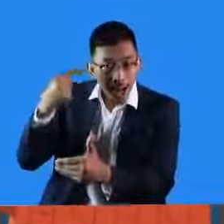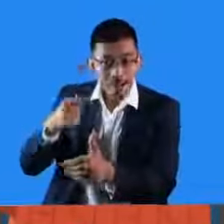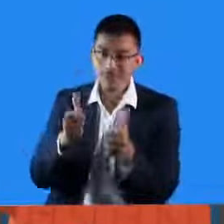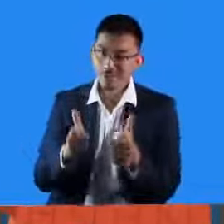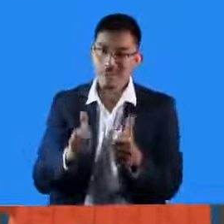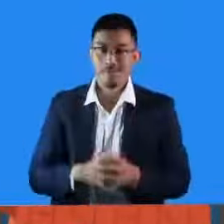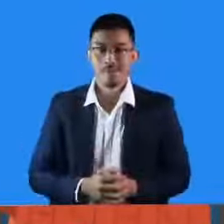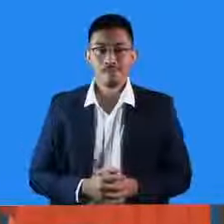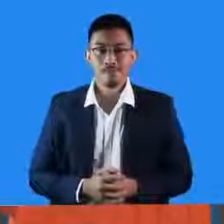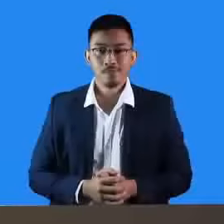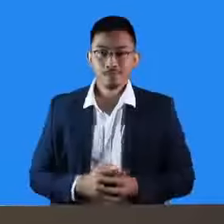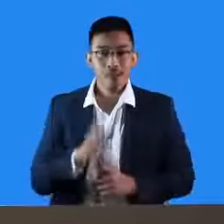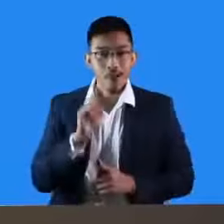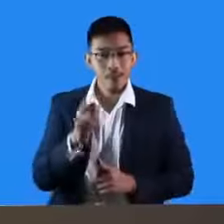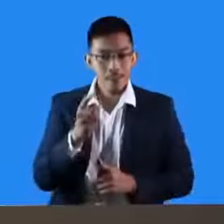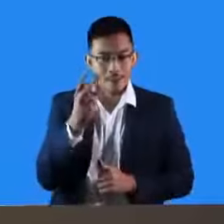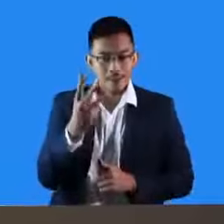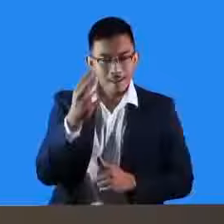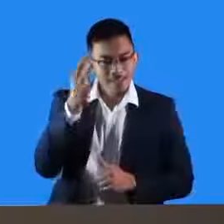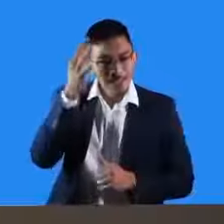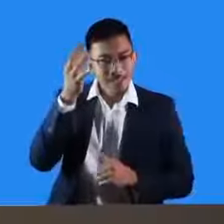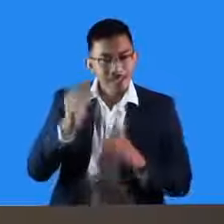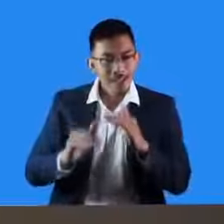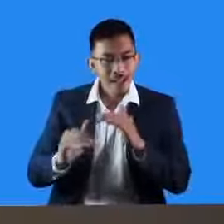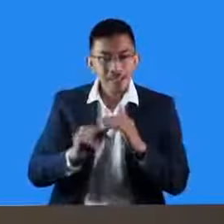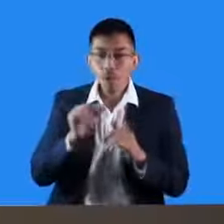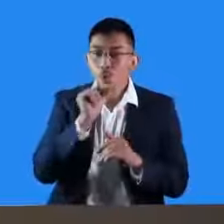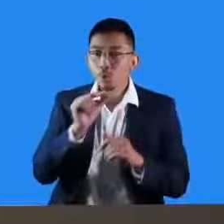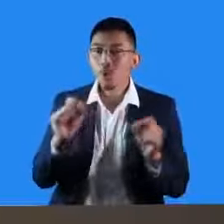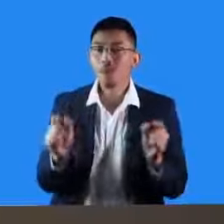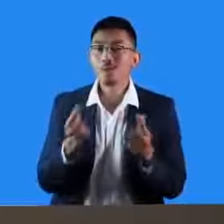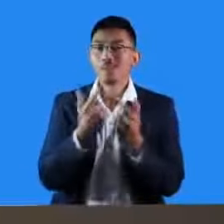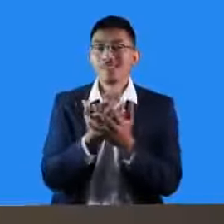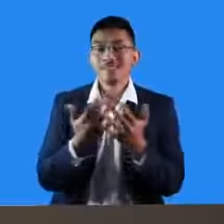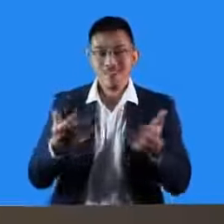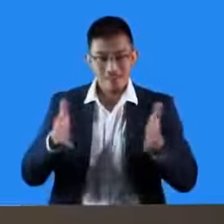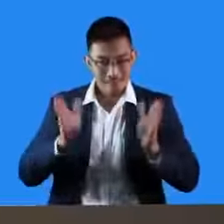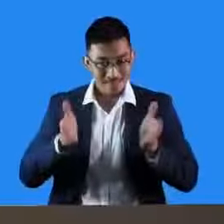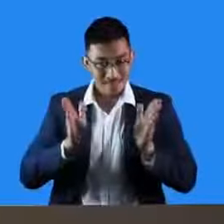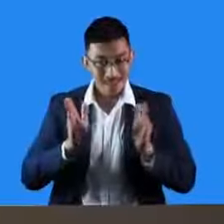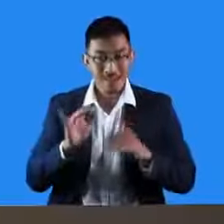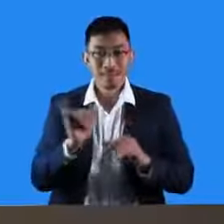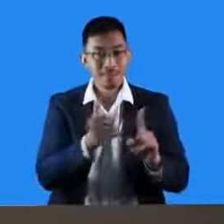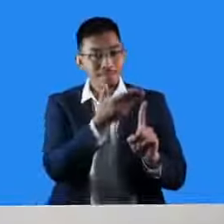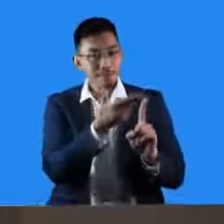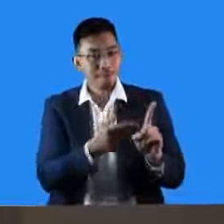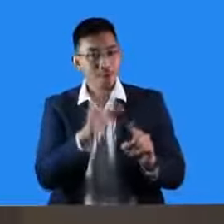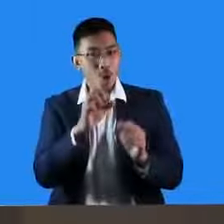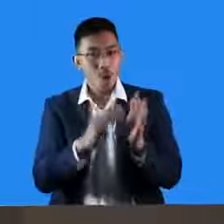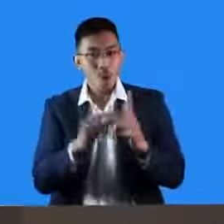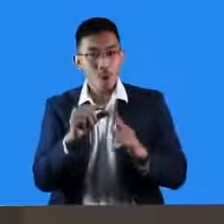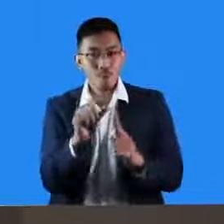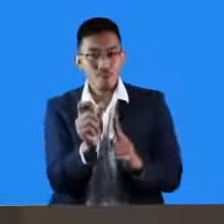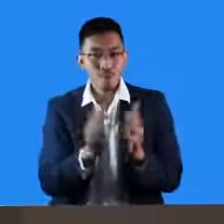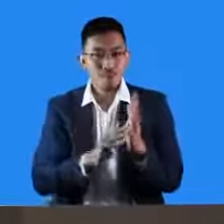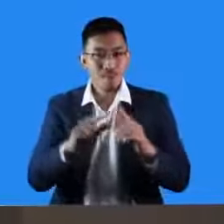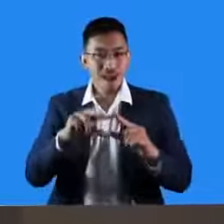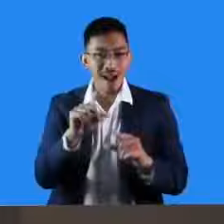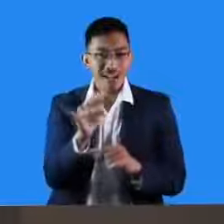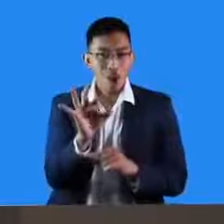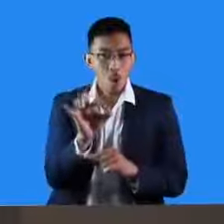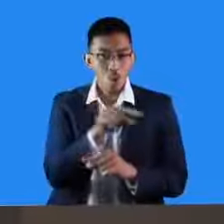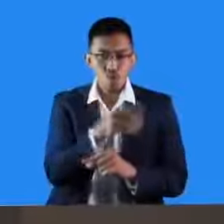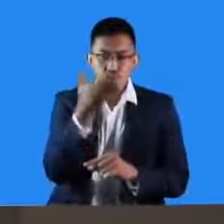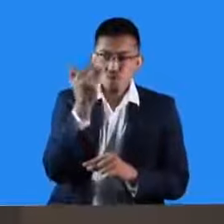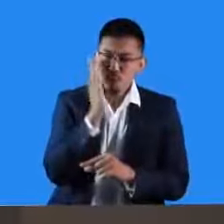kehidupan sehari-hari. Tersebutlah tiga falsafah mendasar bagi hidup masyarakat Batak. Seperti yang kita temui